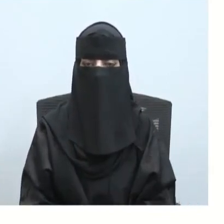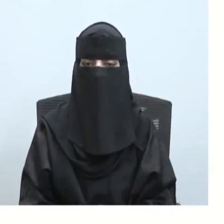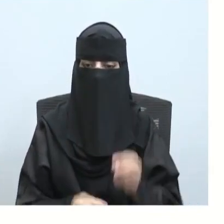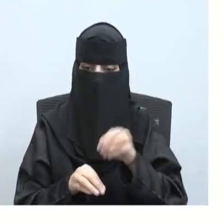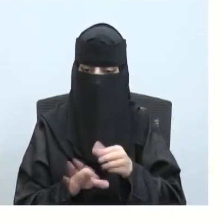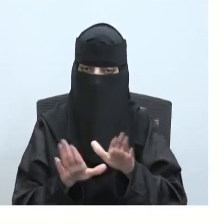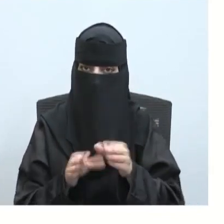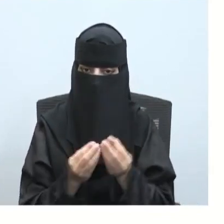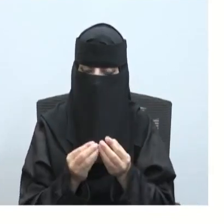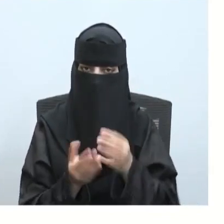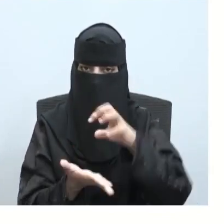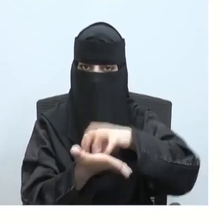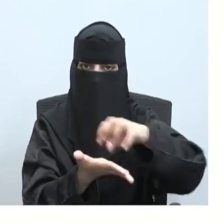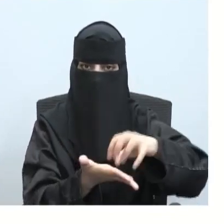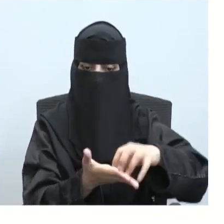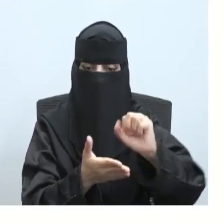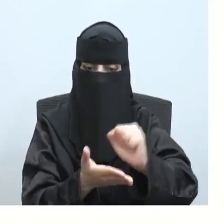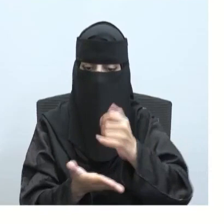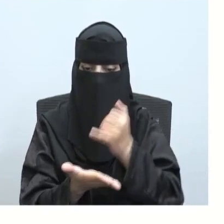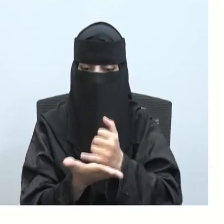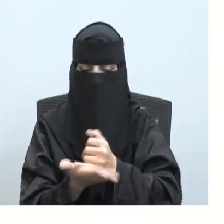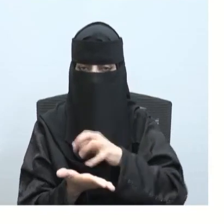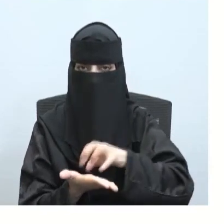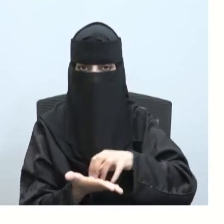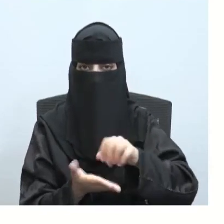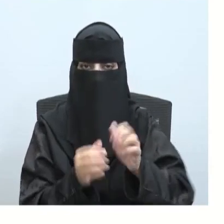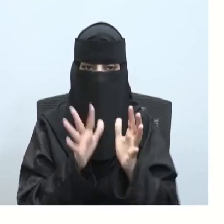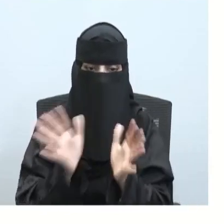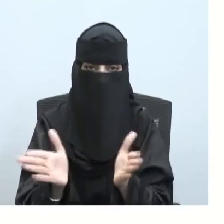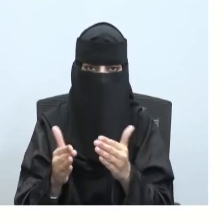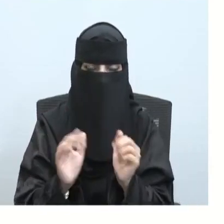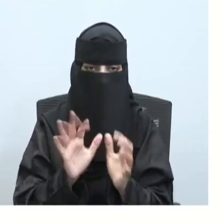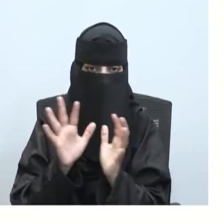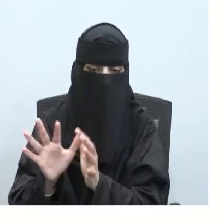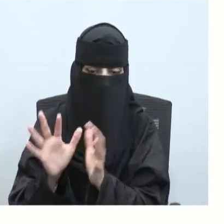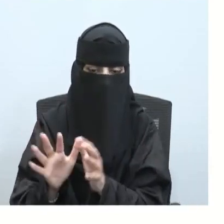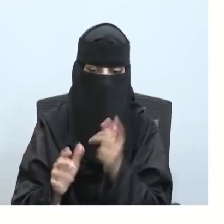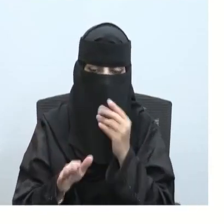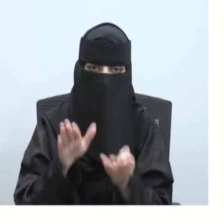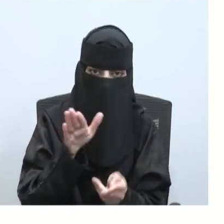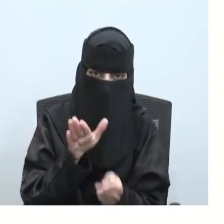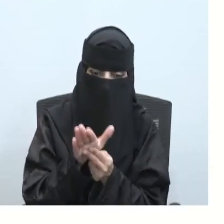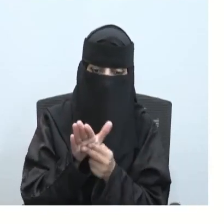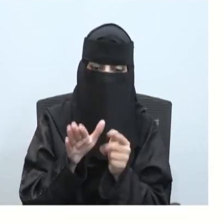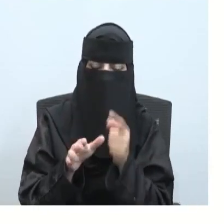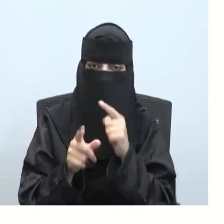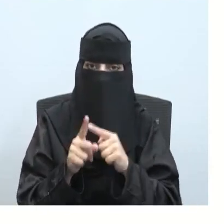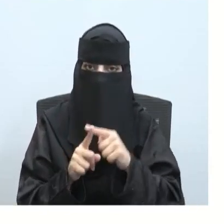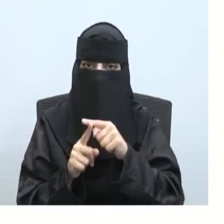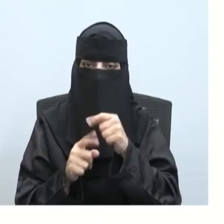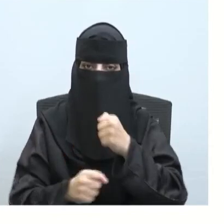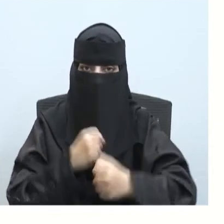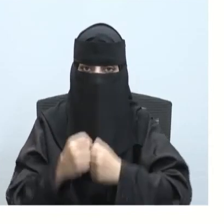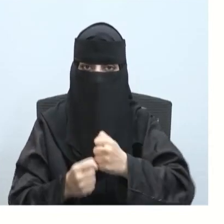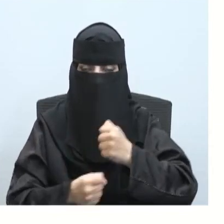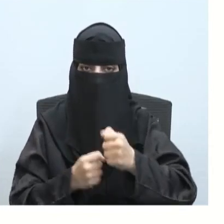توجد أيضا بعض محطات الشحن في كافة أنحاء منطقة التخزين لشحن بطارية المركبة التي ستنخفض